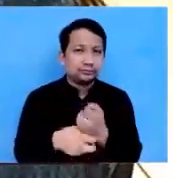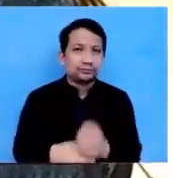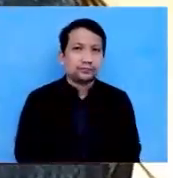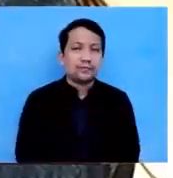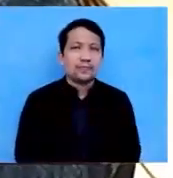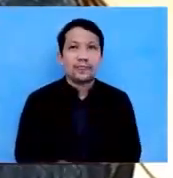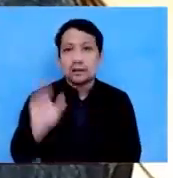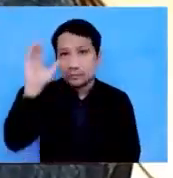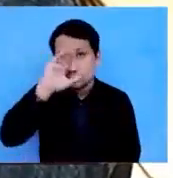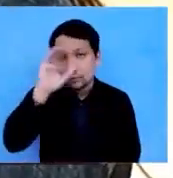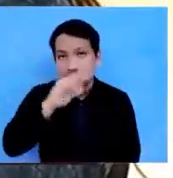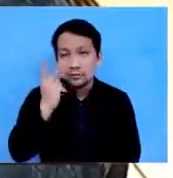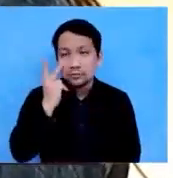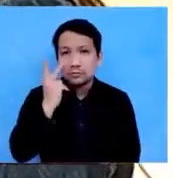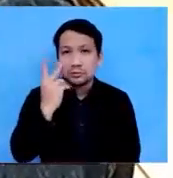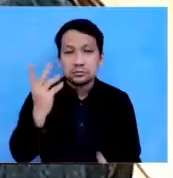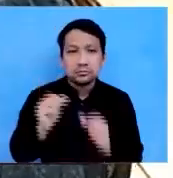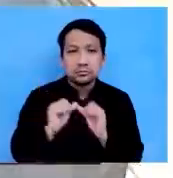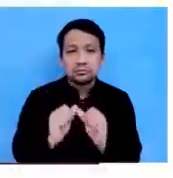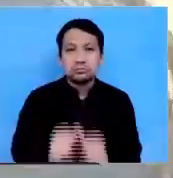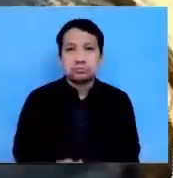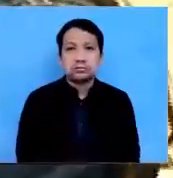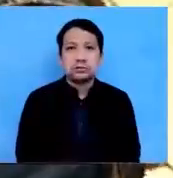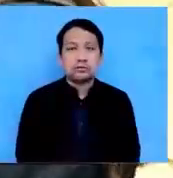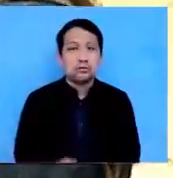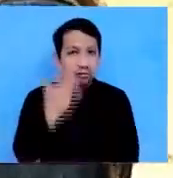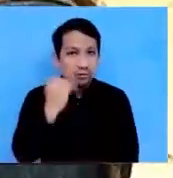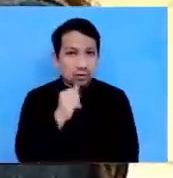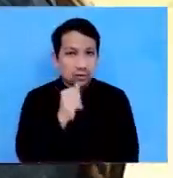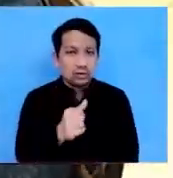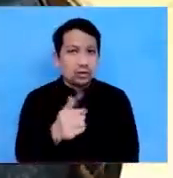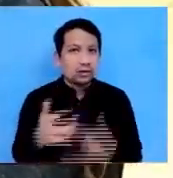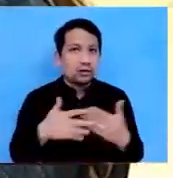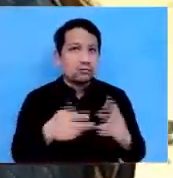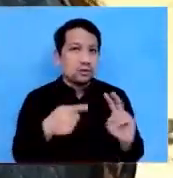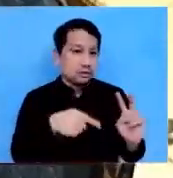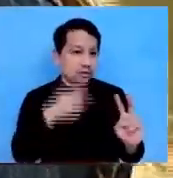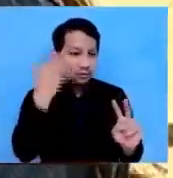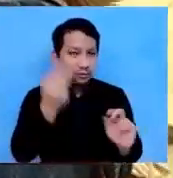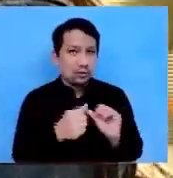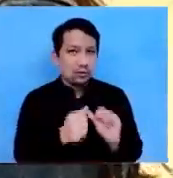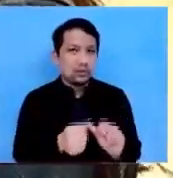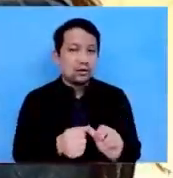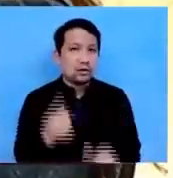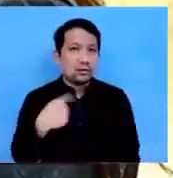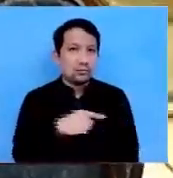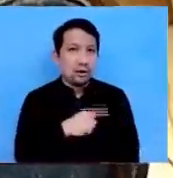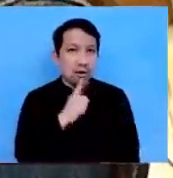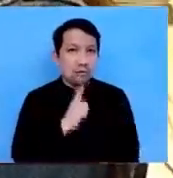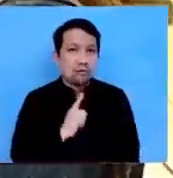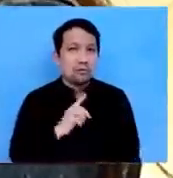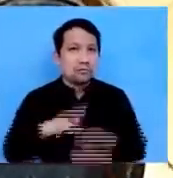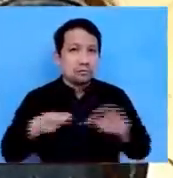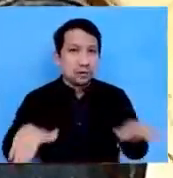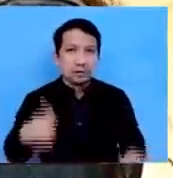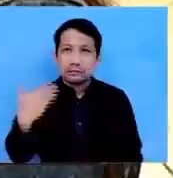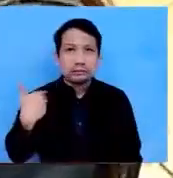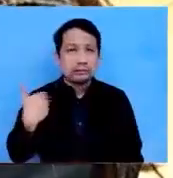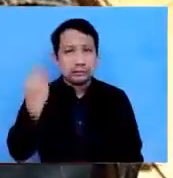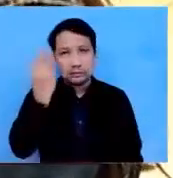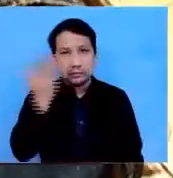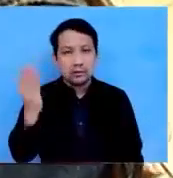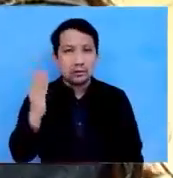po namin para sigurado po. Ito pong dalawang anak ko nag-rek. Siyempre, mga bata po, hindi yan sanay sa ano eh.